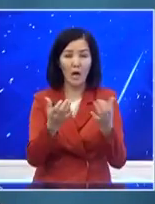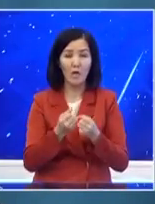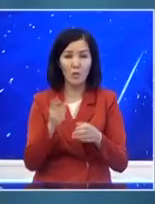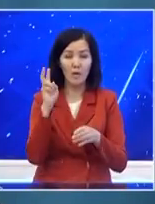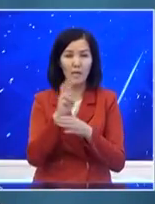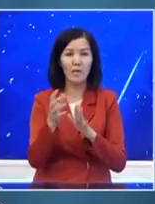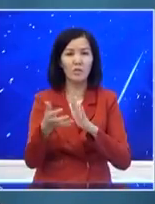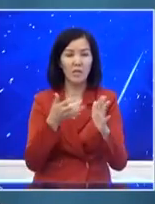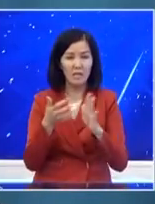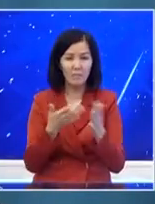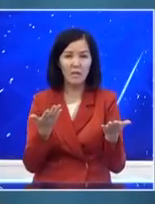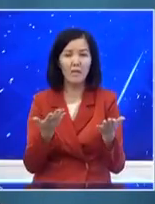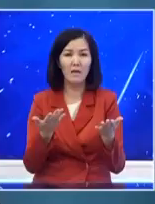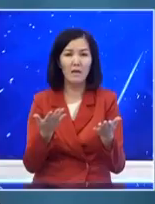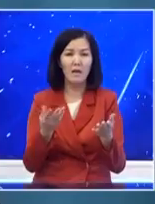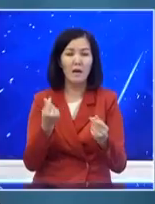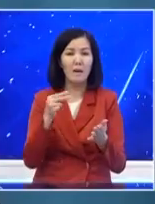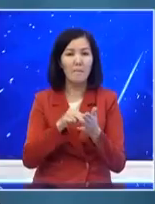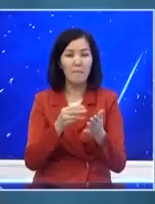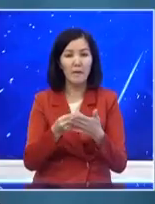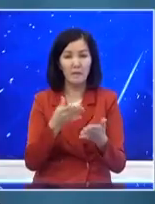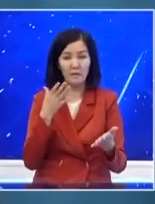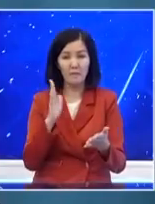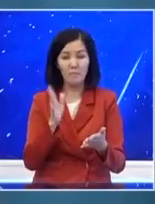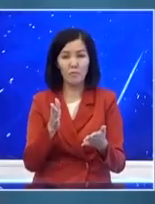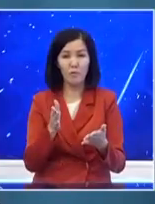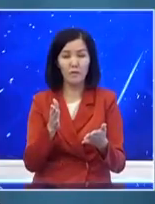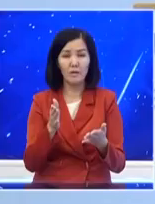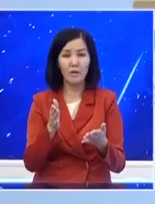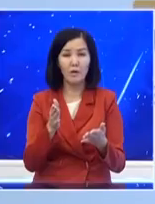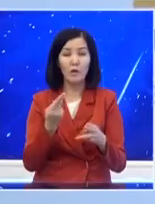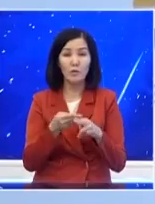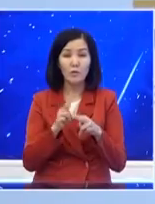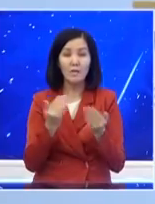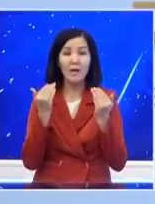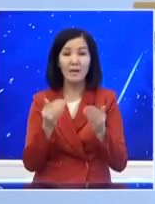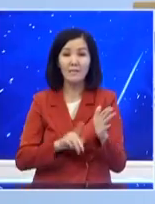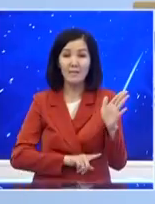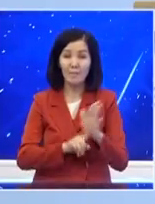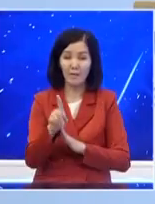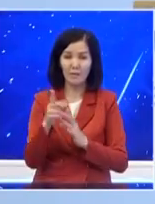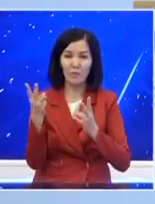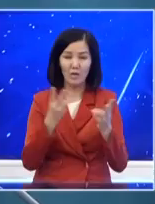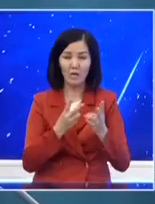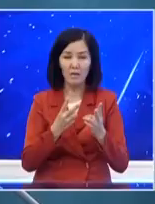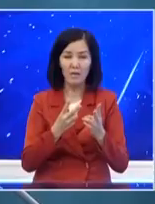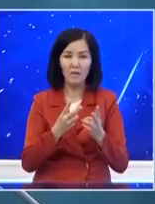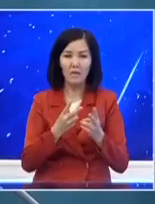көмір жетпейді, көмірдің бағасы өседі, сол көмірдің айналып кеп тапшылығын тудырады.